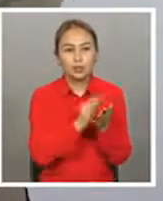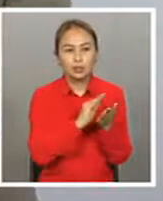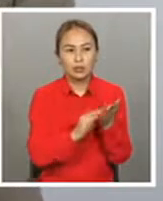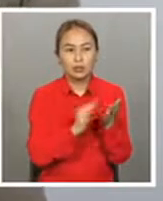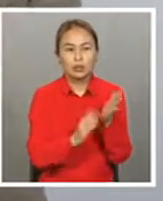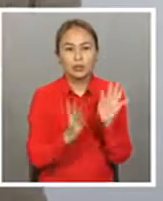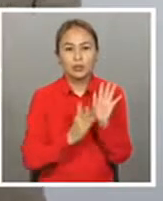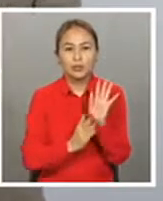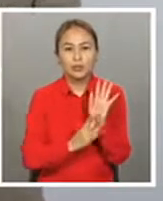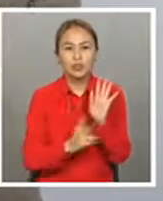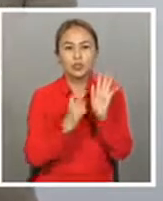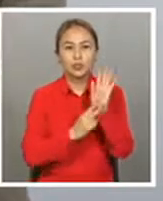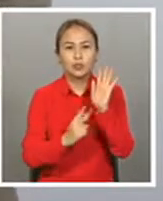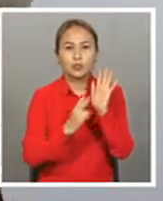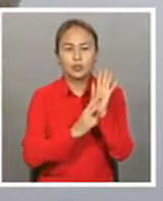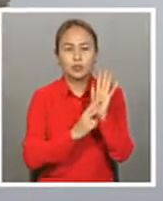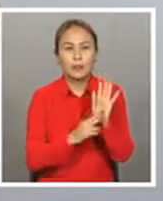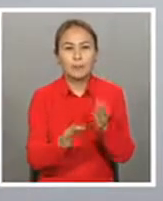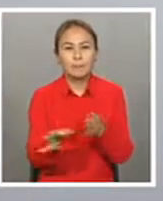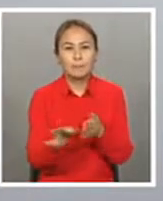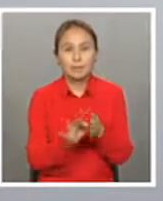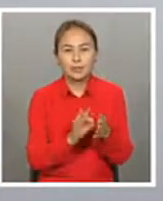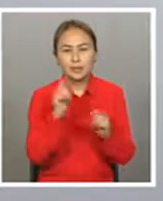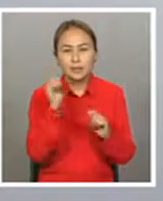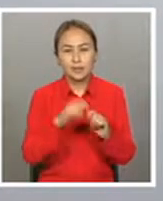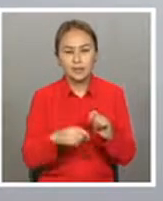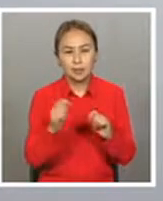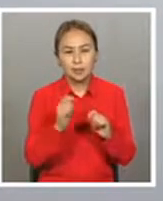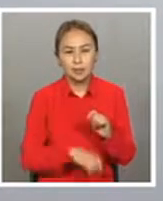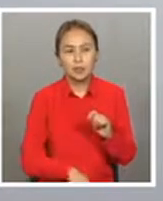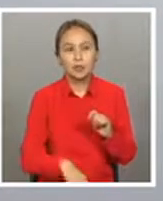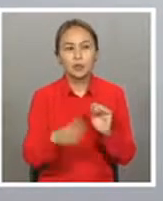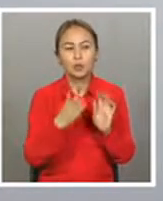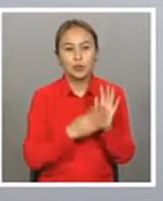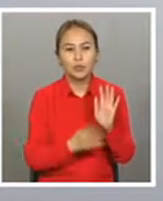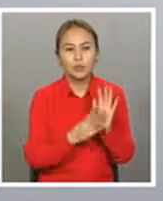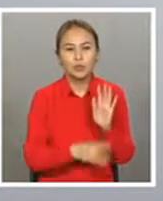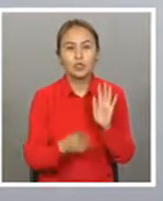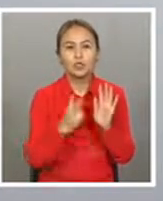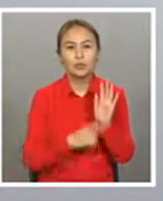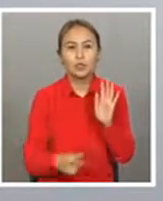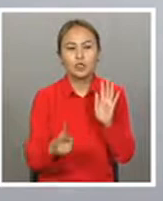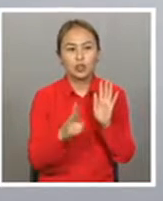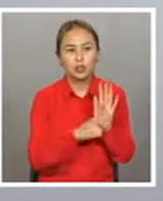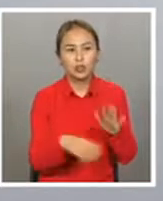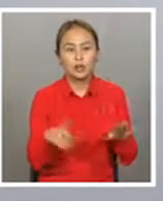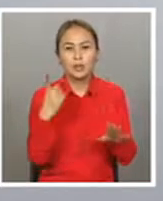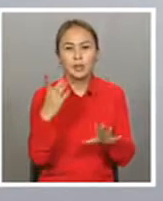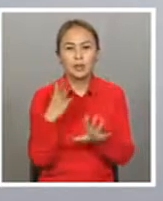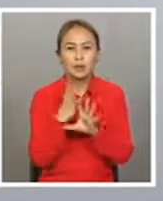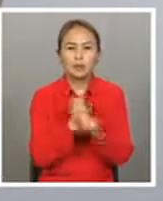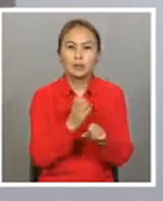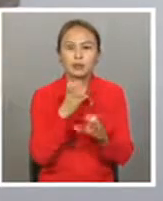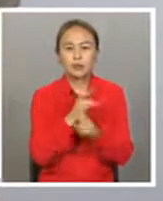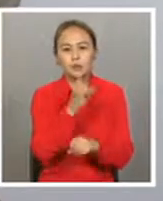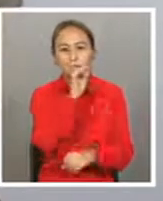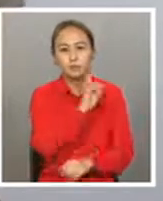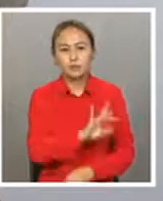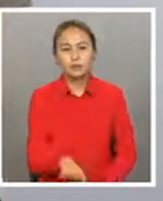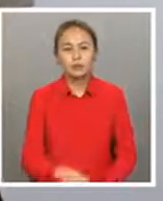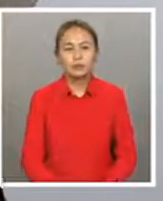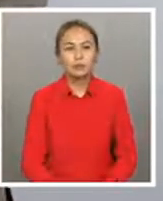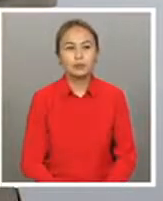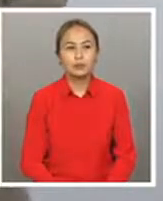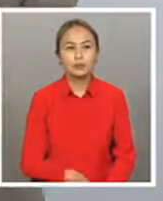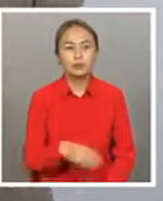90-нан 77. Бірден тексеріп аламыз. 90 мен 77 бір санға қысқарама. Қысқармайды. Демек,